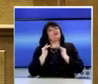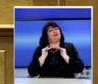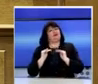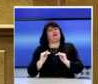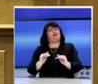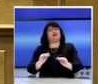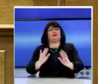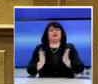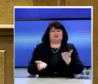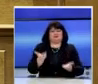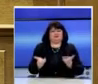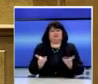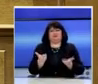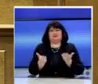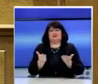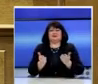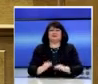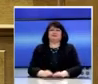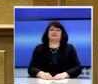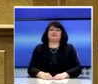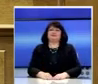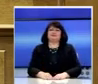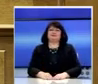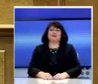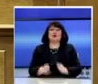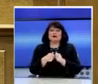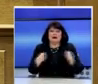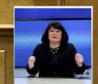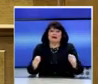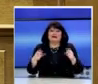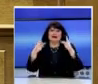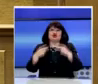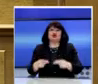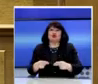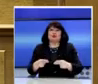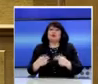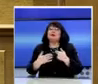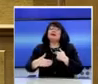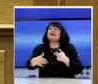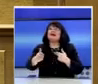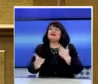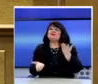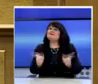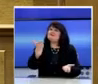παραμένει. Όταν θα σταματήσουν αυτά τα μέτρα στήριξης, να δούμε ποιο θα είναι το ισοζύγιο.